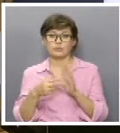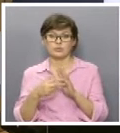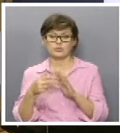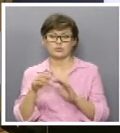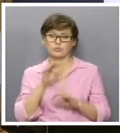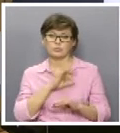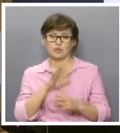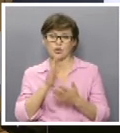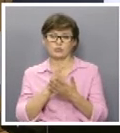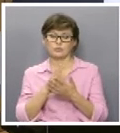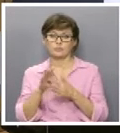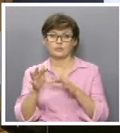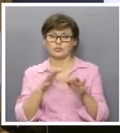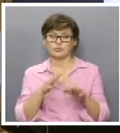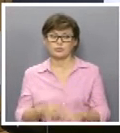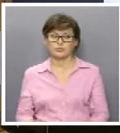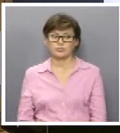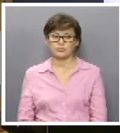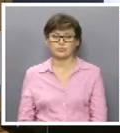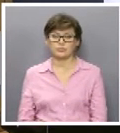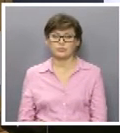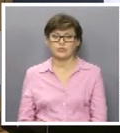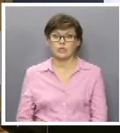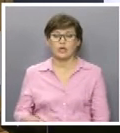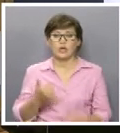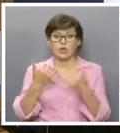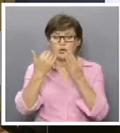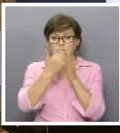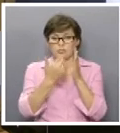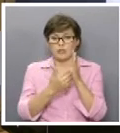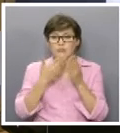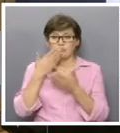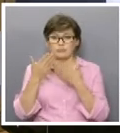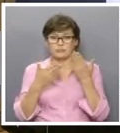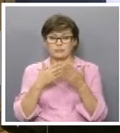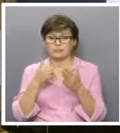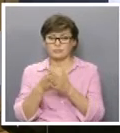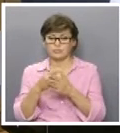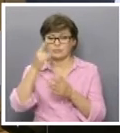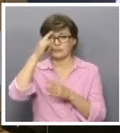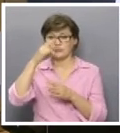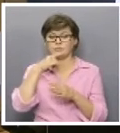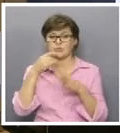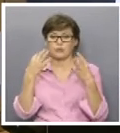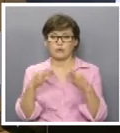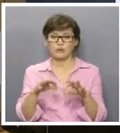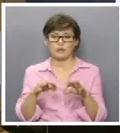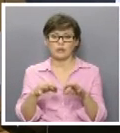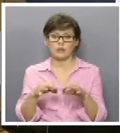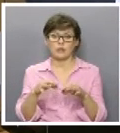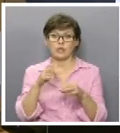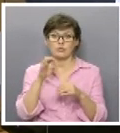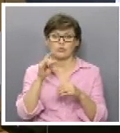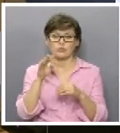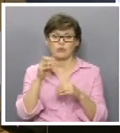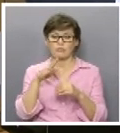жатыр. Марат Жұлдыз, осы бағдарламаға дейін мен сарапшылармен сұхбаттасқан едім. Қазақстандағы тәуелсіз автокөлік одағының басшысы Эдуард